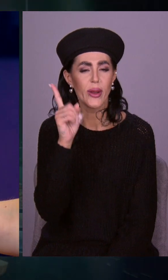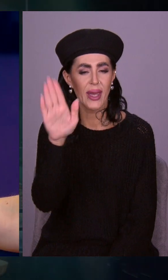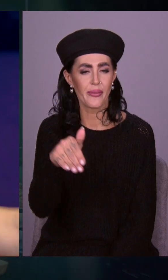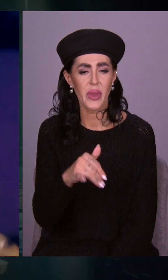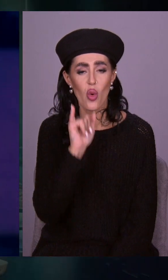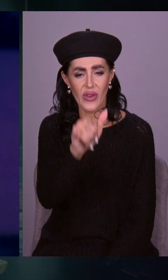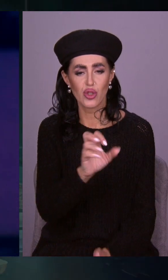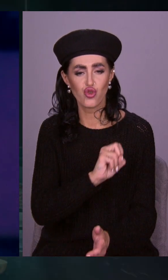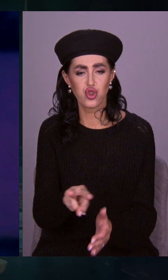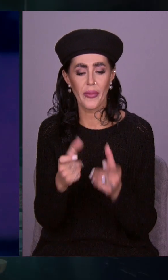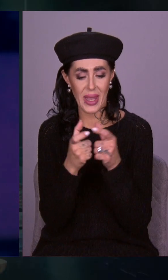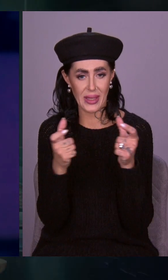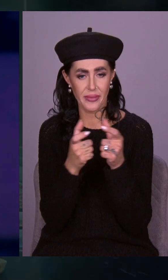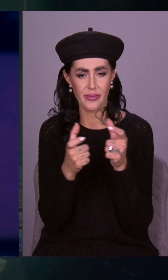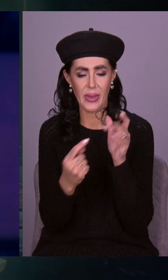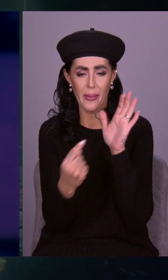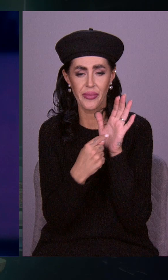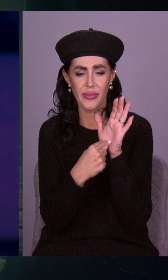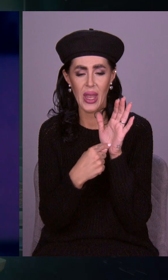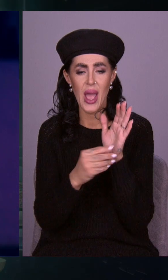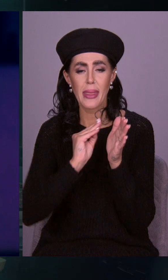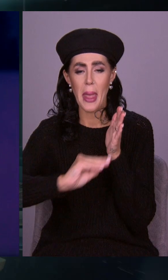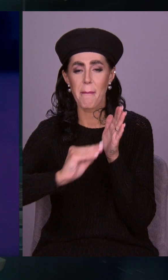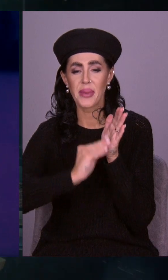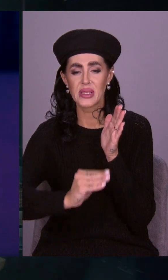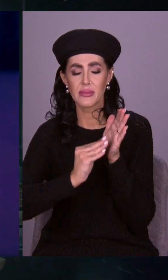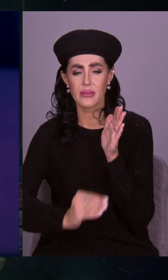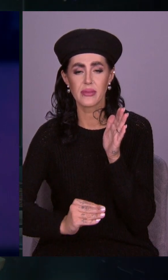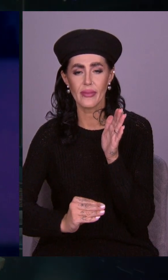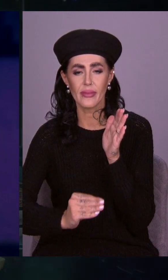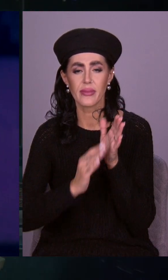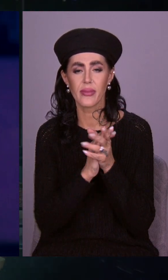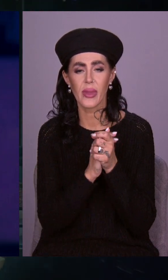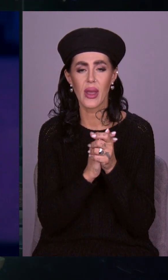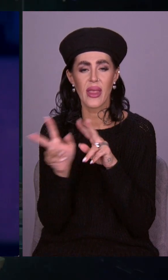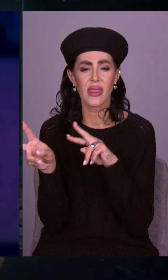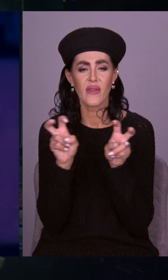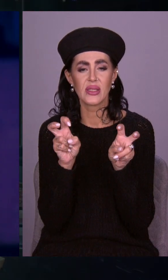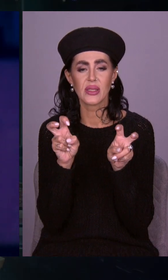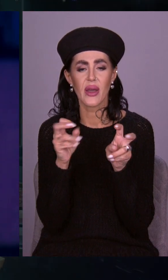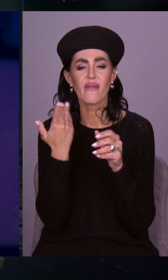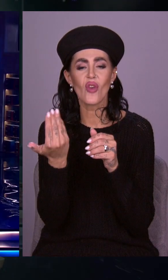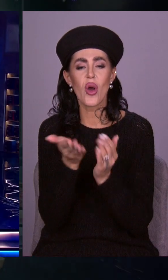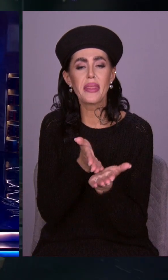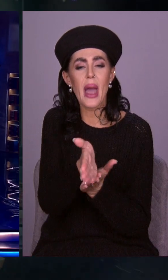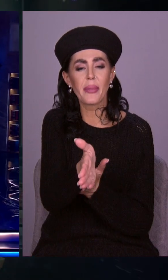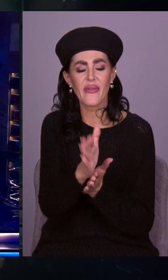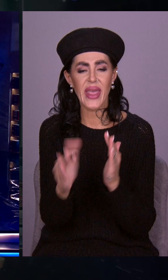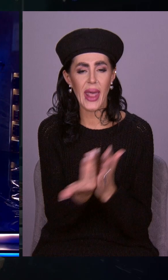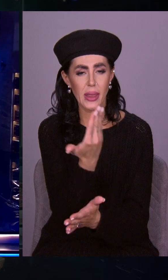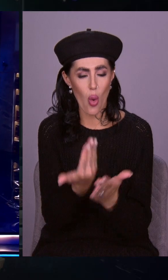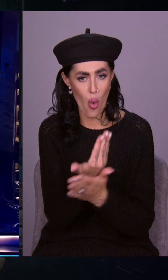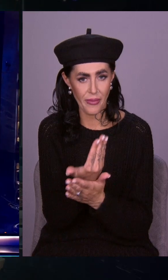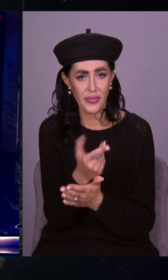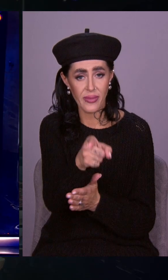картки, між вами лежать на столі, на них написані назви жанрів кіно. Ви по черзі тягнете